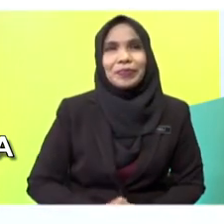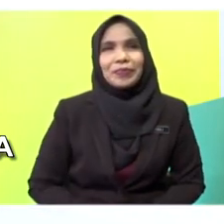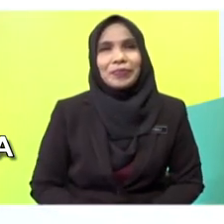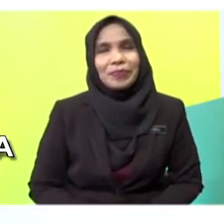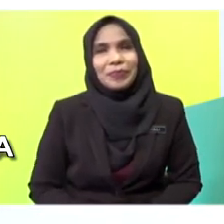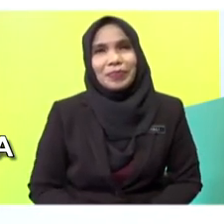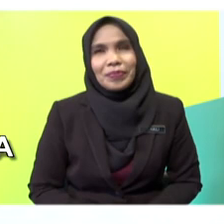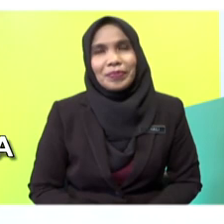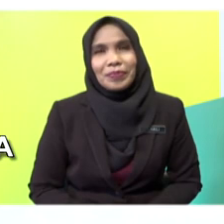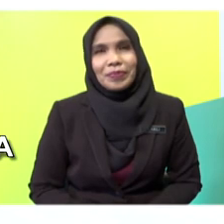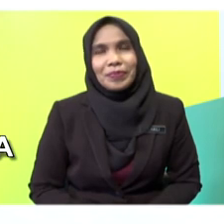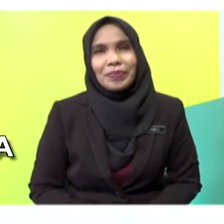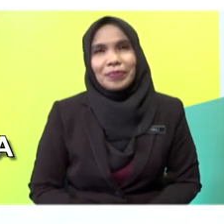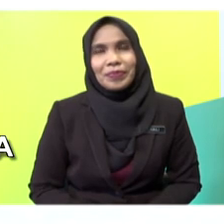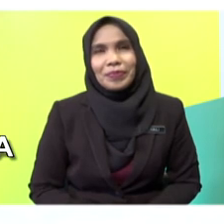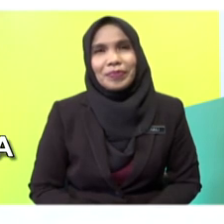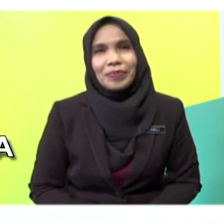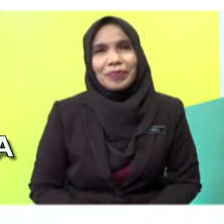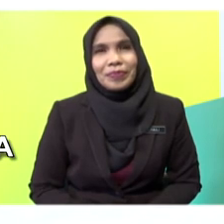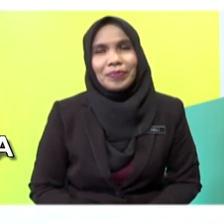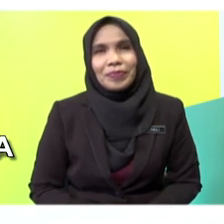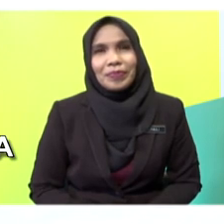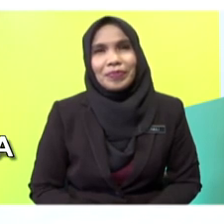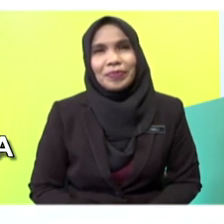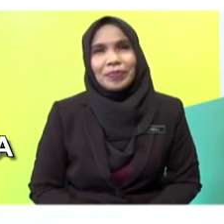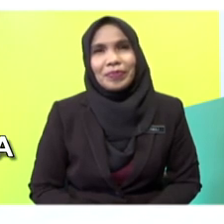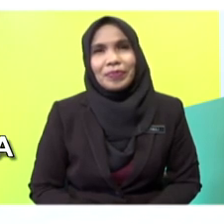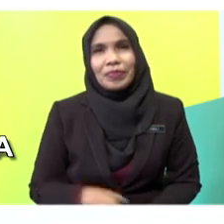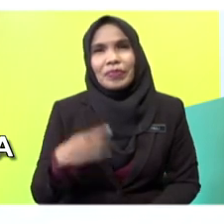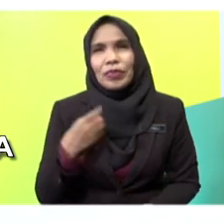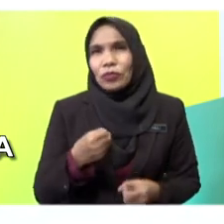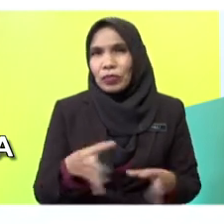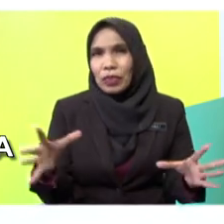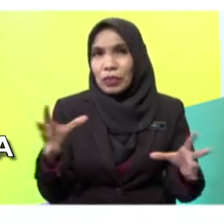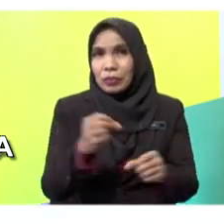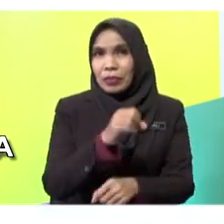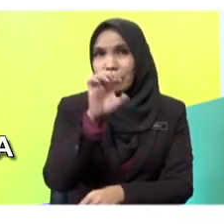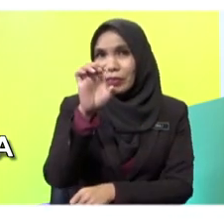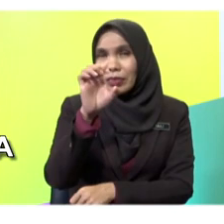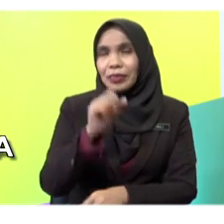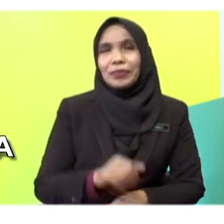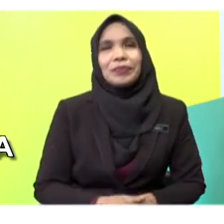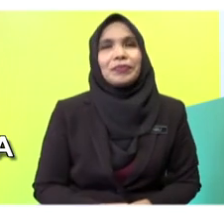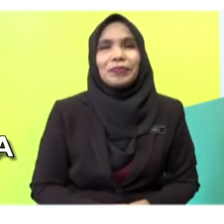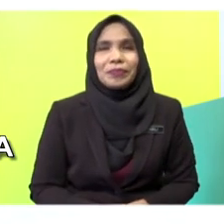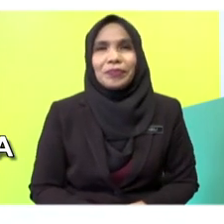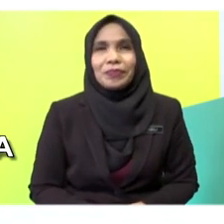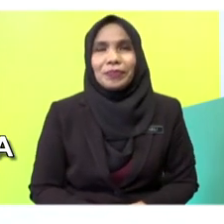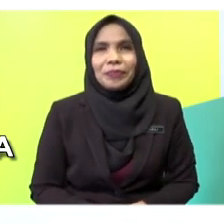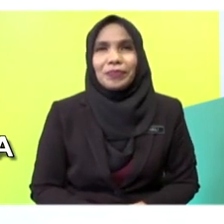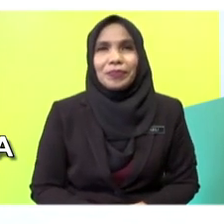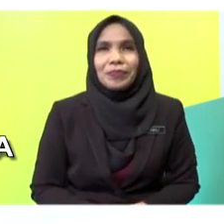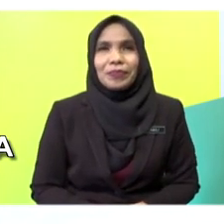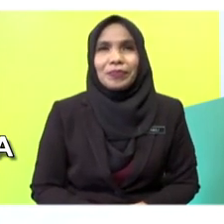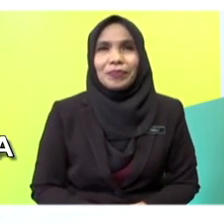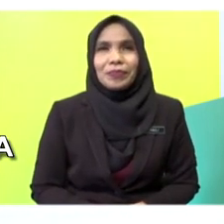I. Baik. Kita dah dapat I nya cikgu. Ya. Okey, kemudian pinggang. Lepas